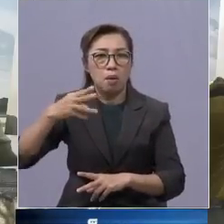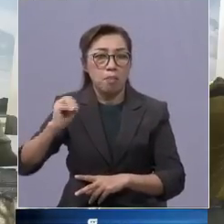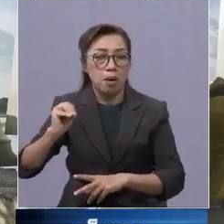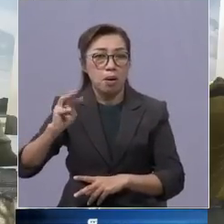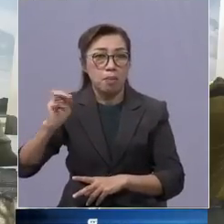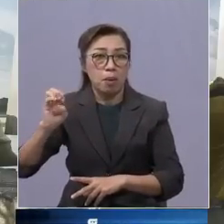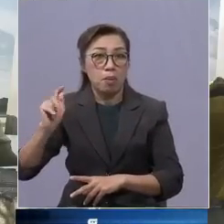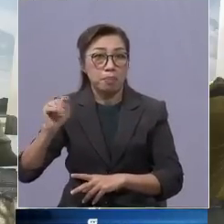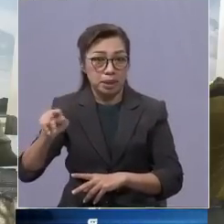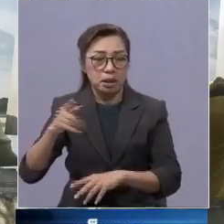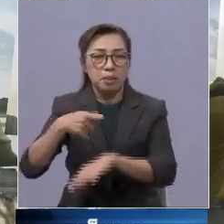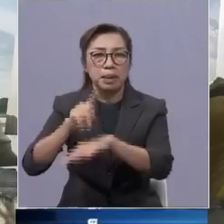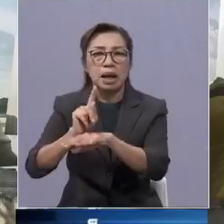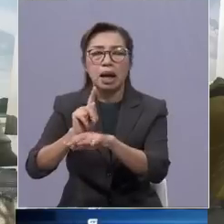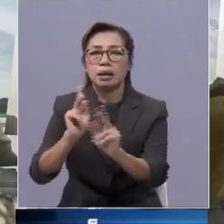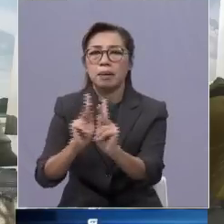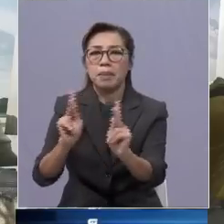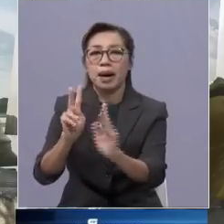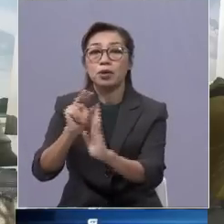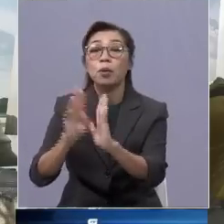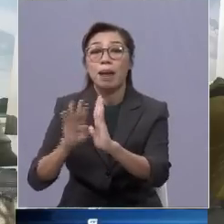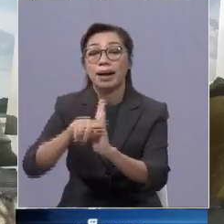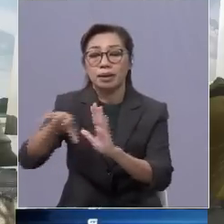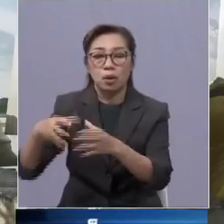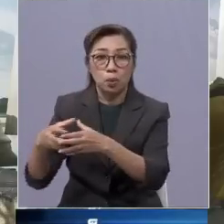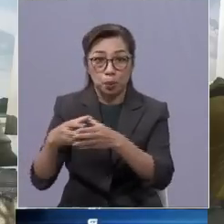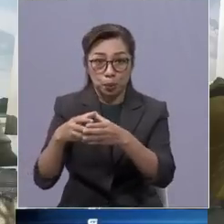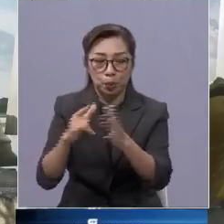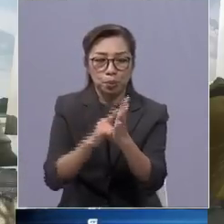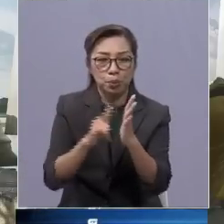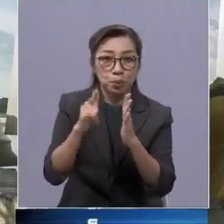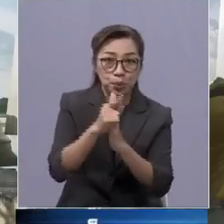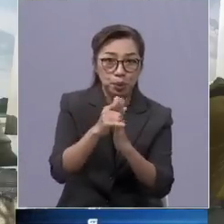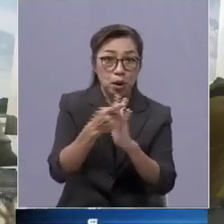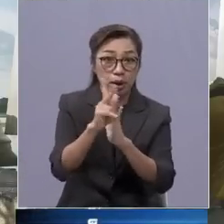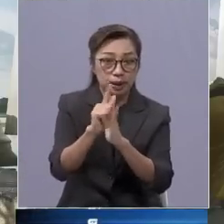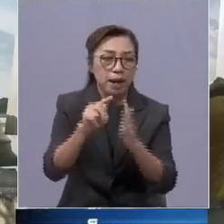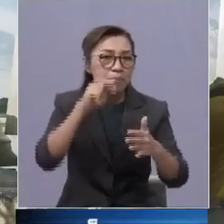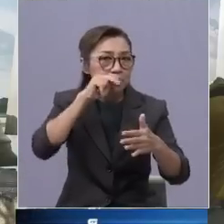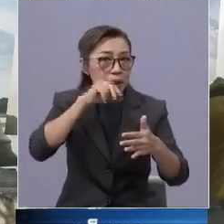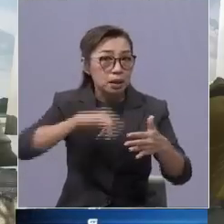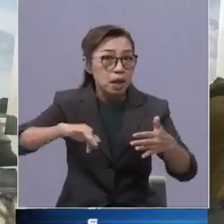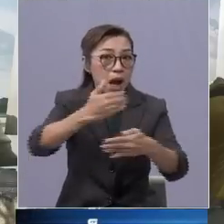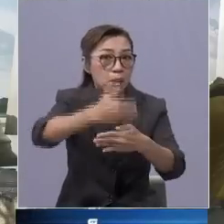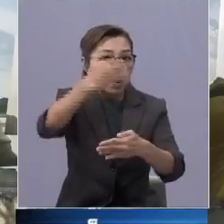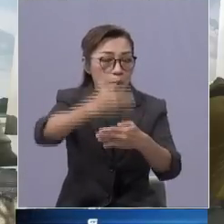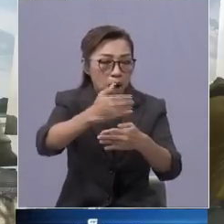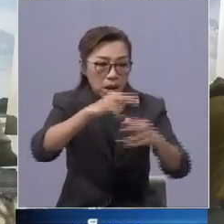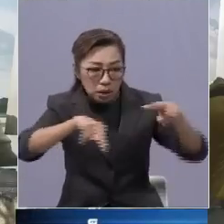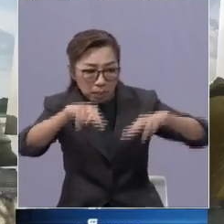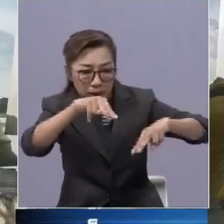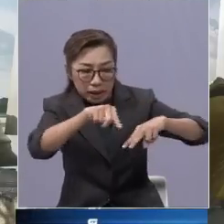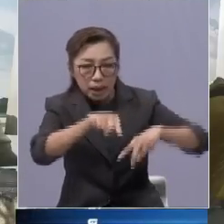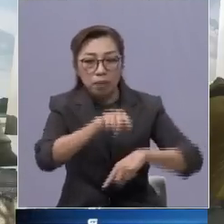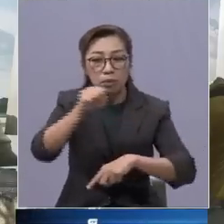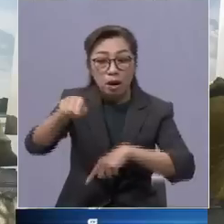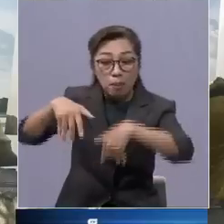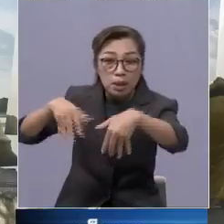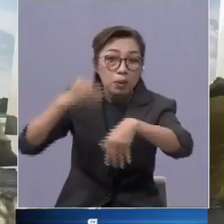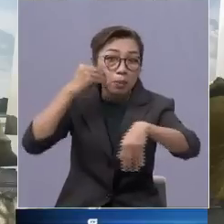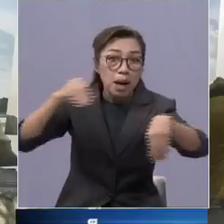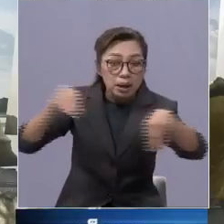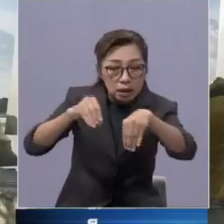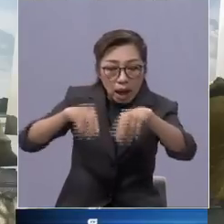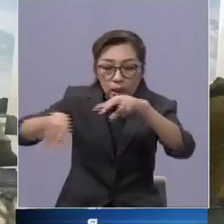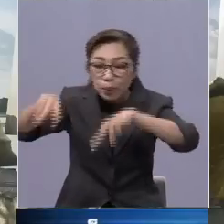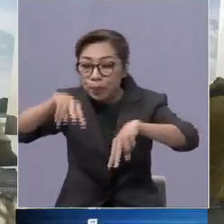โยบายโดยนายกมีกำหนดการเยี่ยมชมเขื่อนอุบลรัตน์นะครับที่ขอนแก่นก่อนแล้วก็จะไปพบปะประชาชนในพื้นที่ชลประทานแล้วก็น